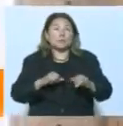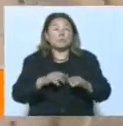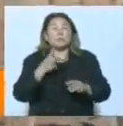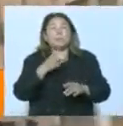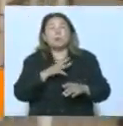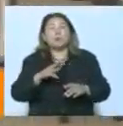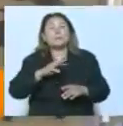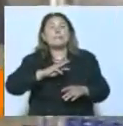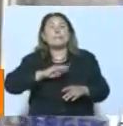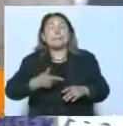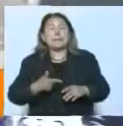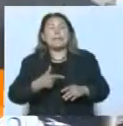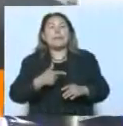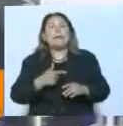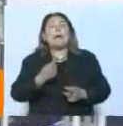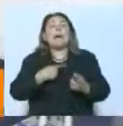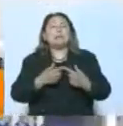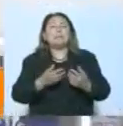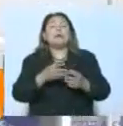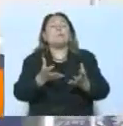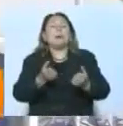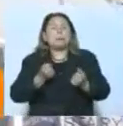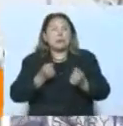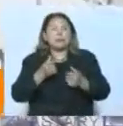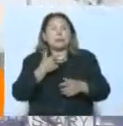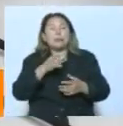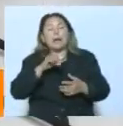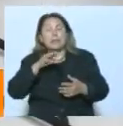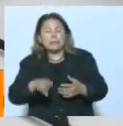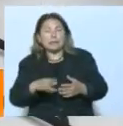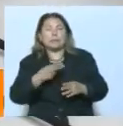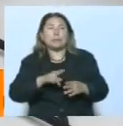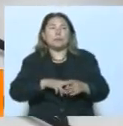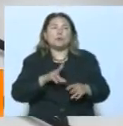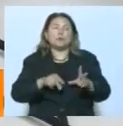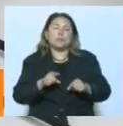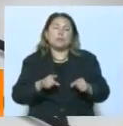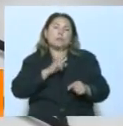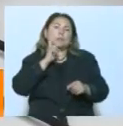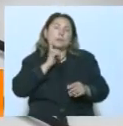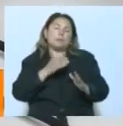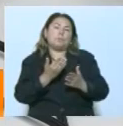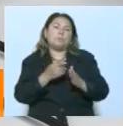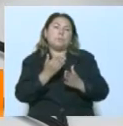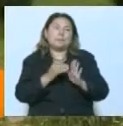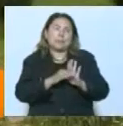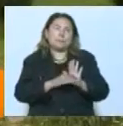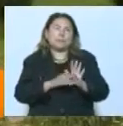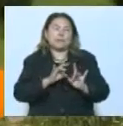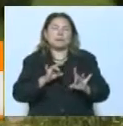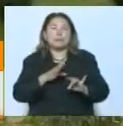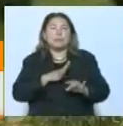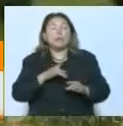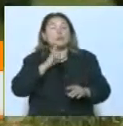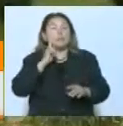теңге қайтарымсыз грант ала алады. Жалпы өңірде IT саласы екі бағыт бойынша ілгерілеп жатыр, дейді жастар басқармасының басшысы. Ол бірінші